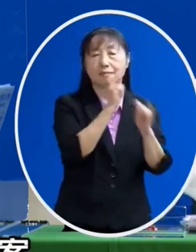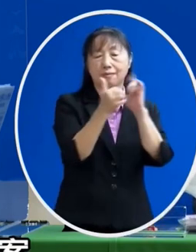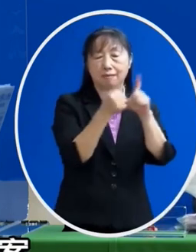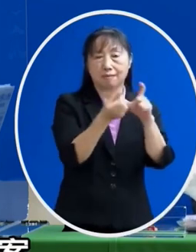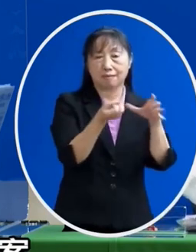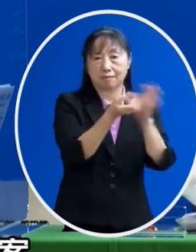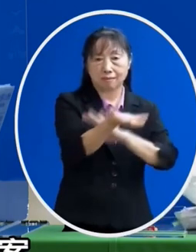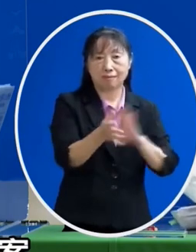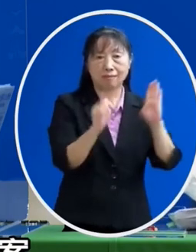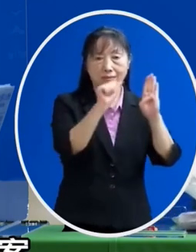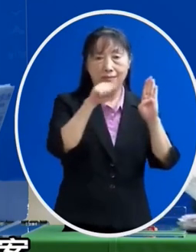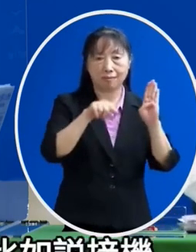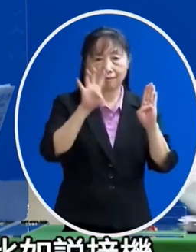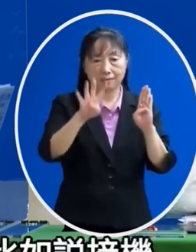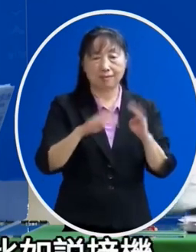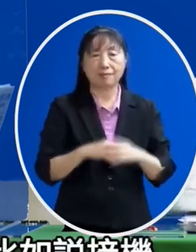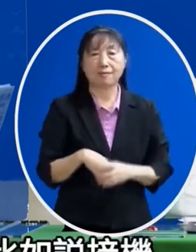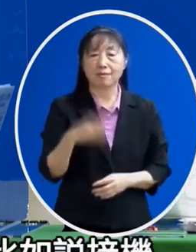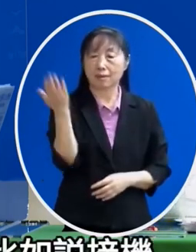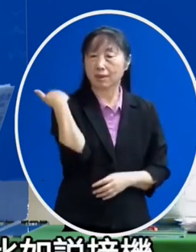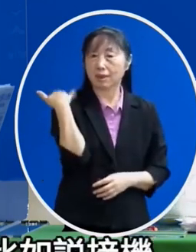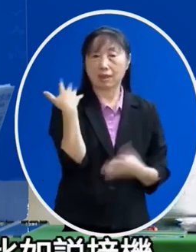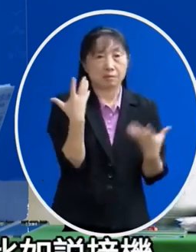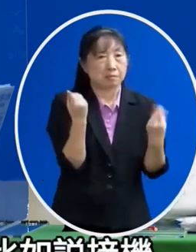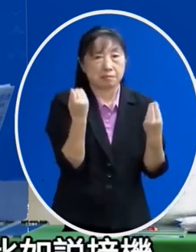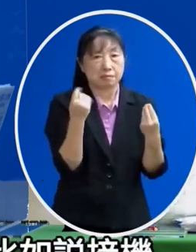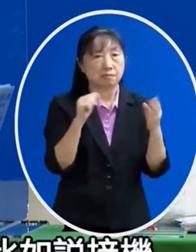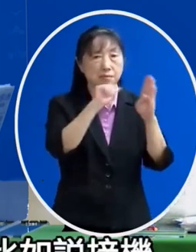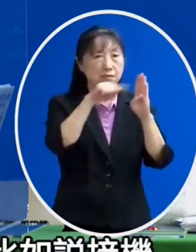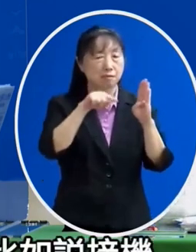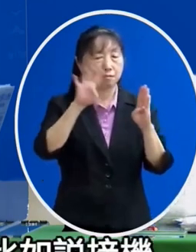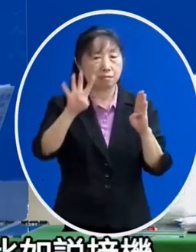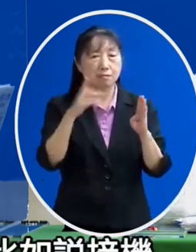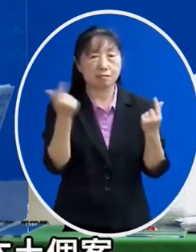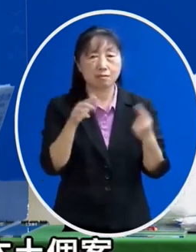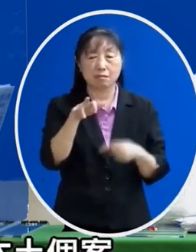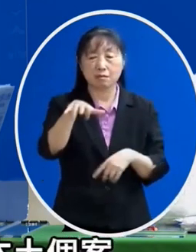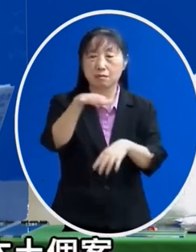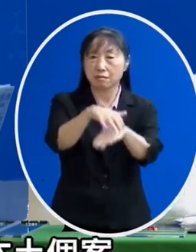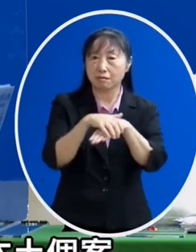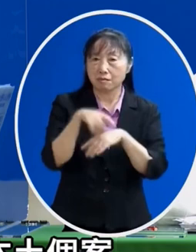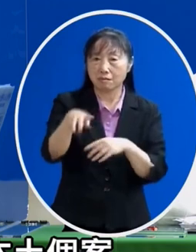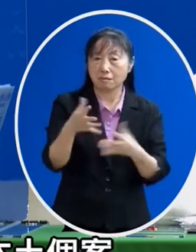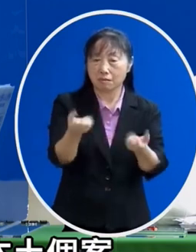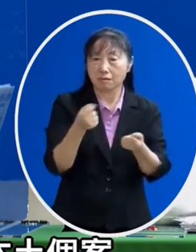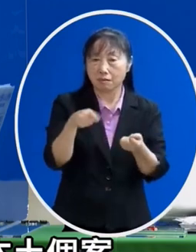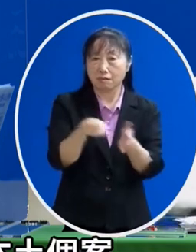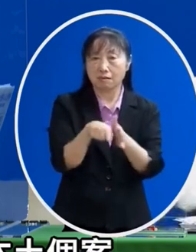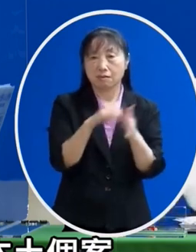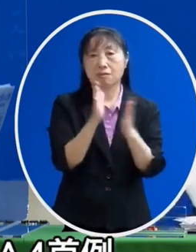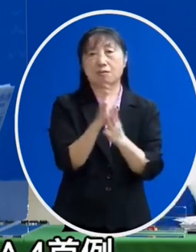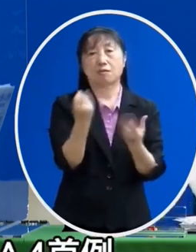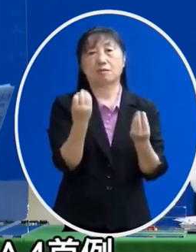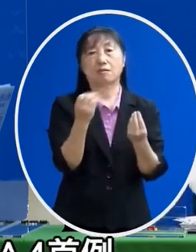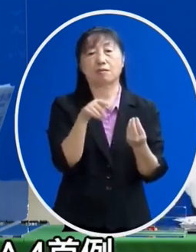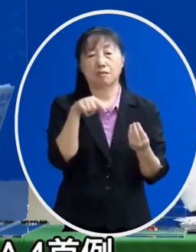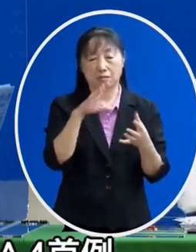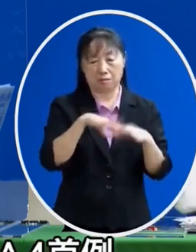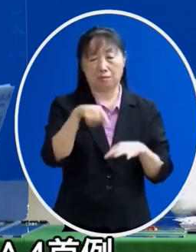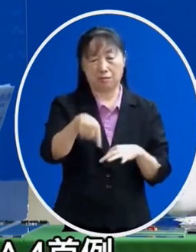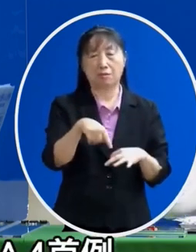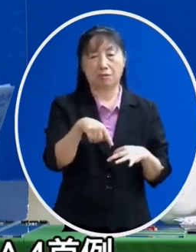个案，我们先前其实也没有 BA.4 比如说接机或是跟境外入相关的本土个案，所以这确实就是本土